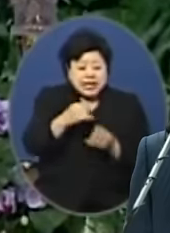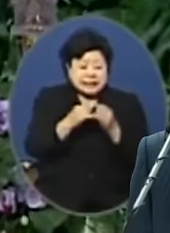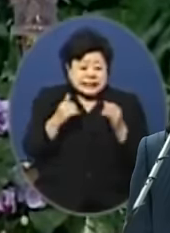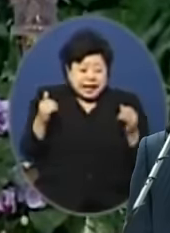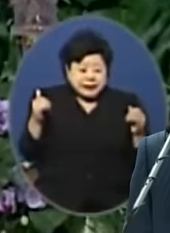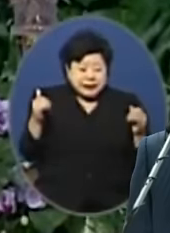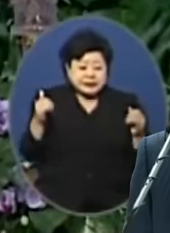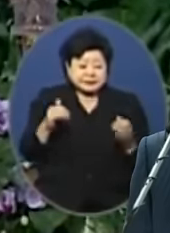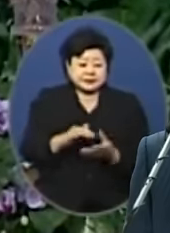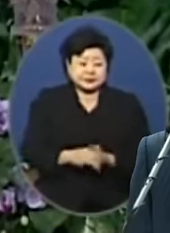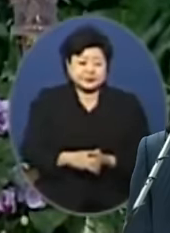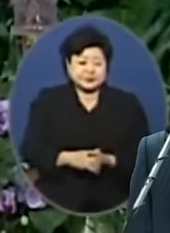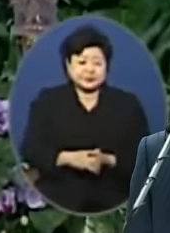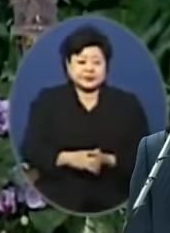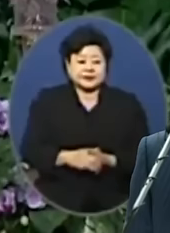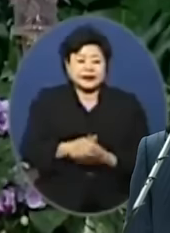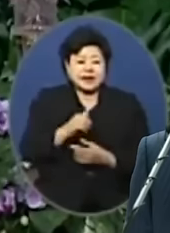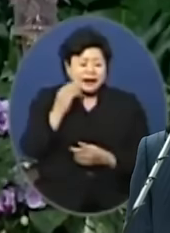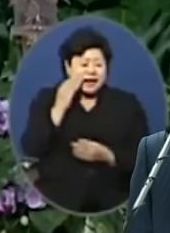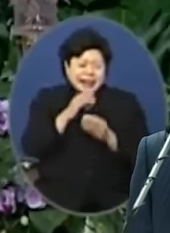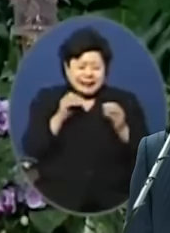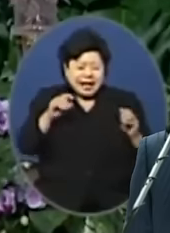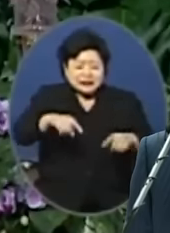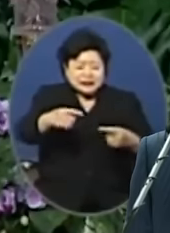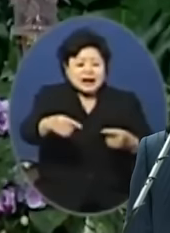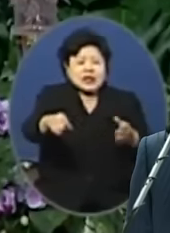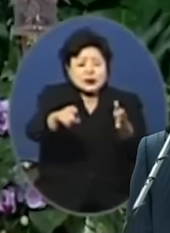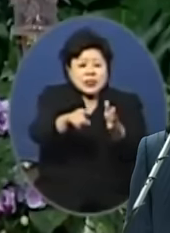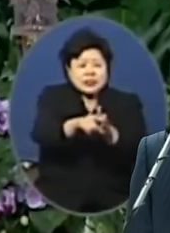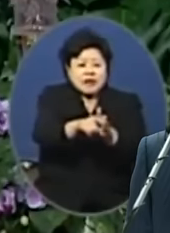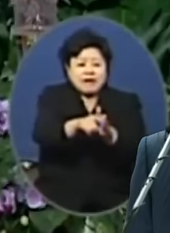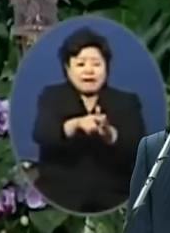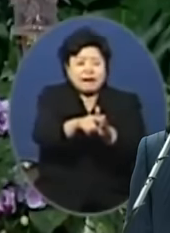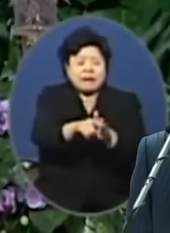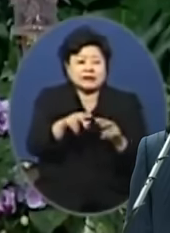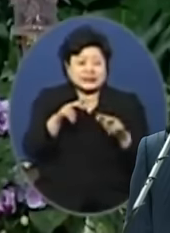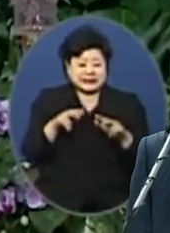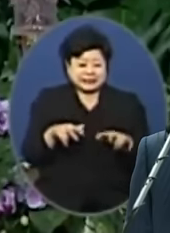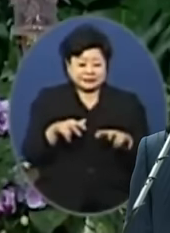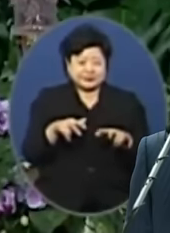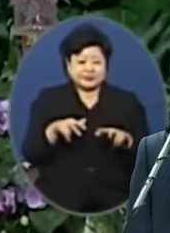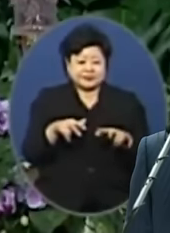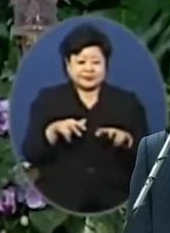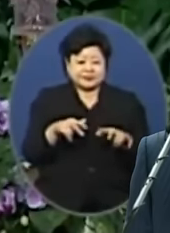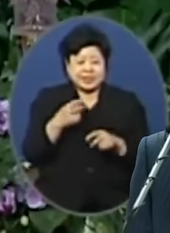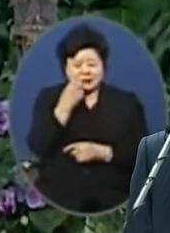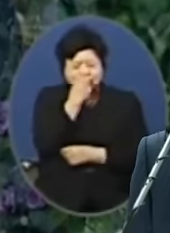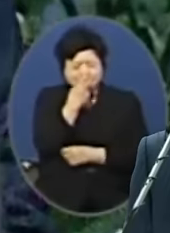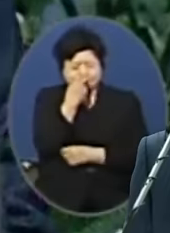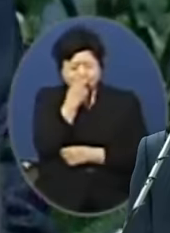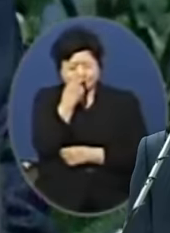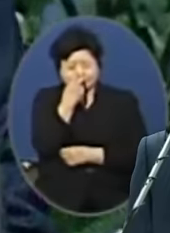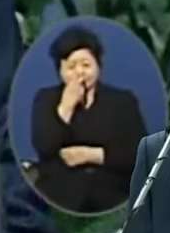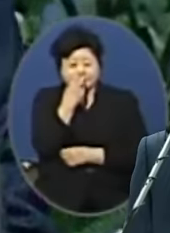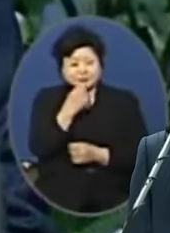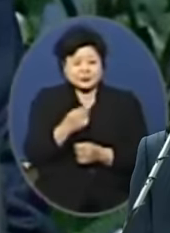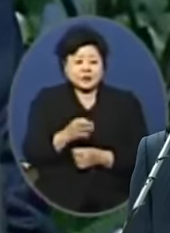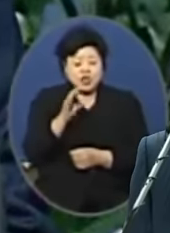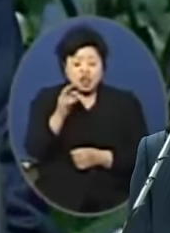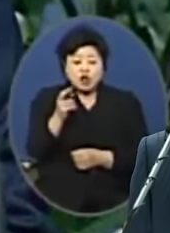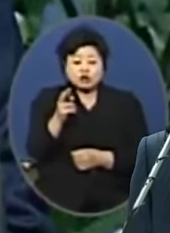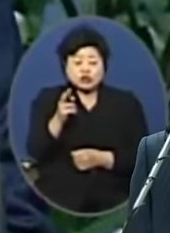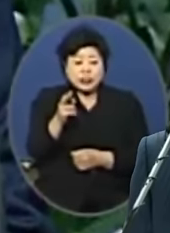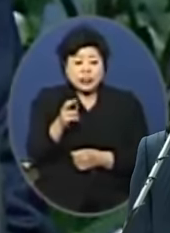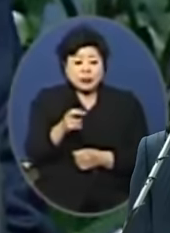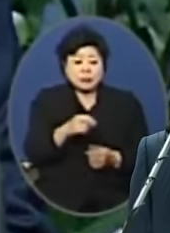백성이 가나안 땅에 들어가기 위해서 이제는 정탐을 하는 사람 12명을